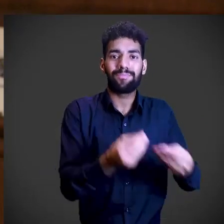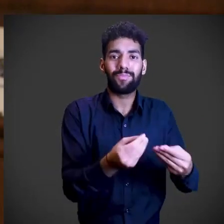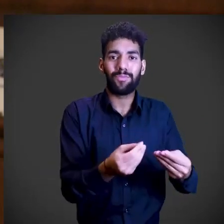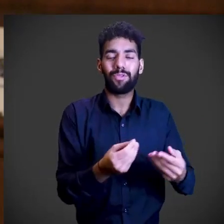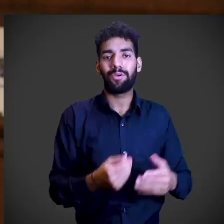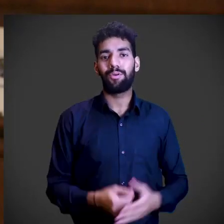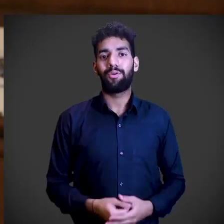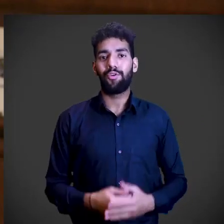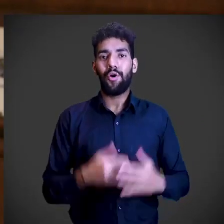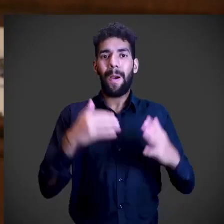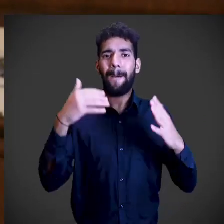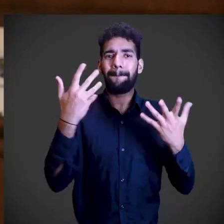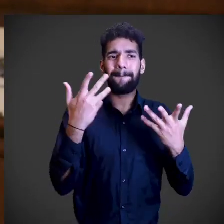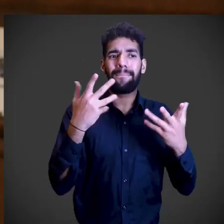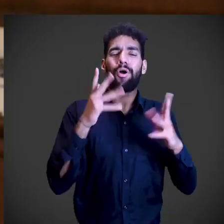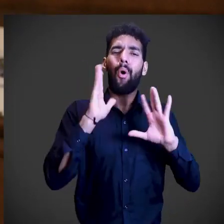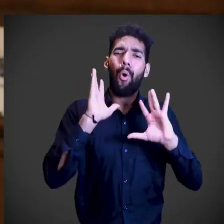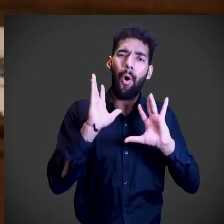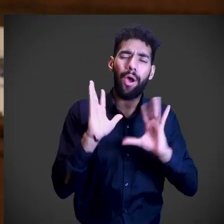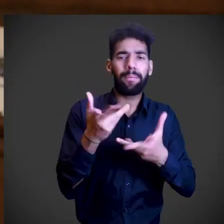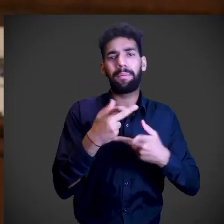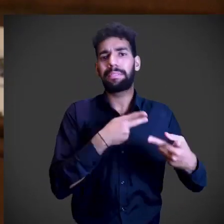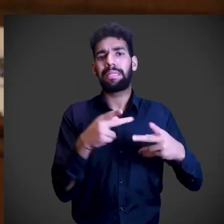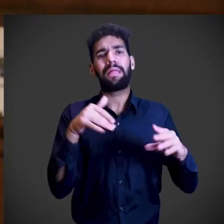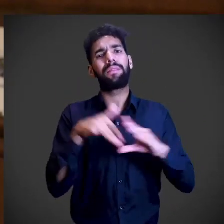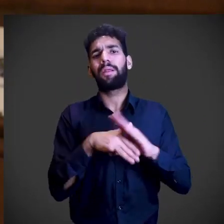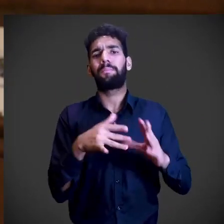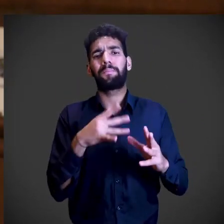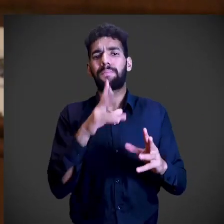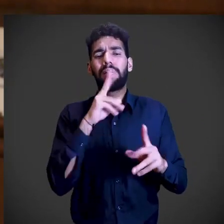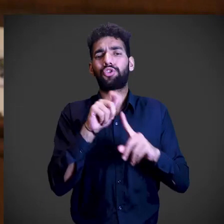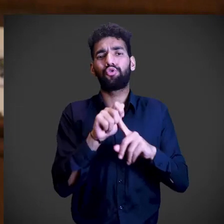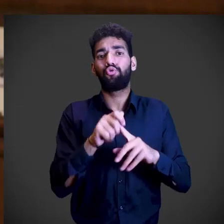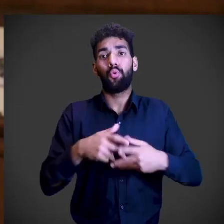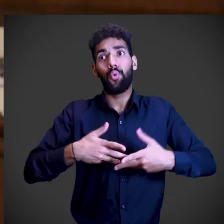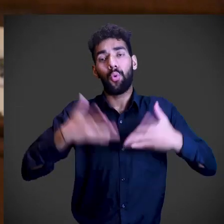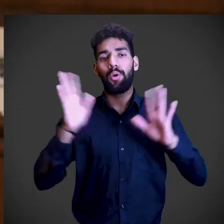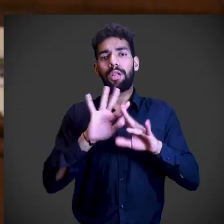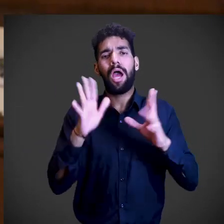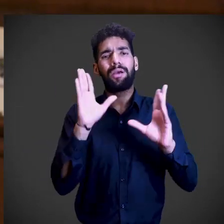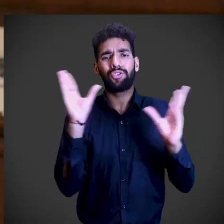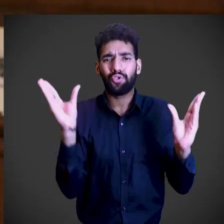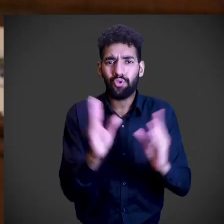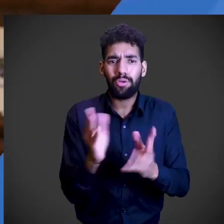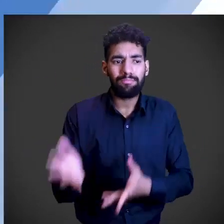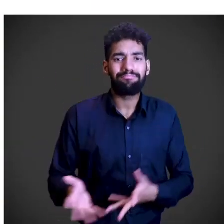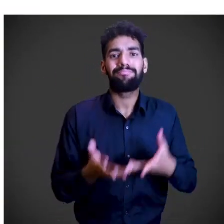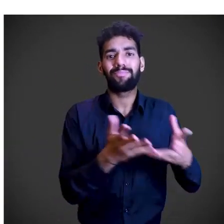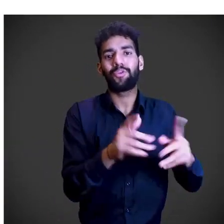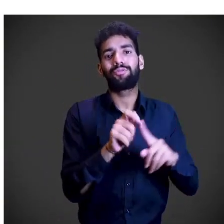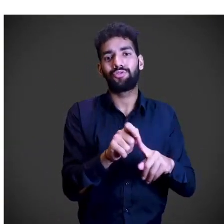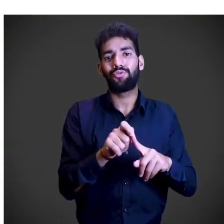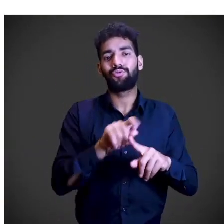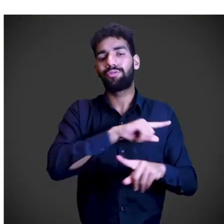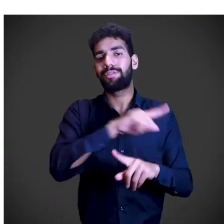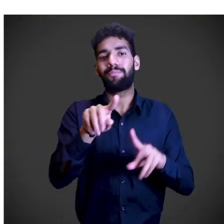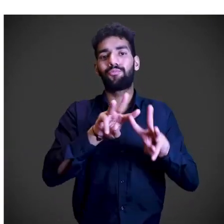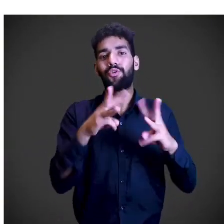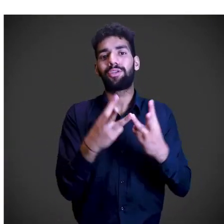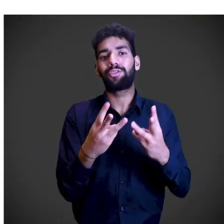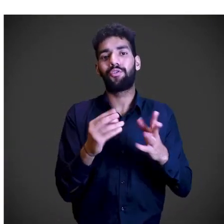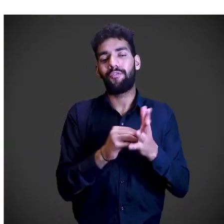उसको अच्छी मशीनरी मिलेगी कि वो चीज़ें अच्छी तरह फिक्स कर सके। तो तकरीबन हर सेक्टर ऑफ सोसाइटी को ये फ़ायदा देता है।